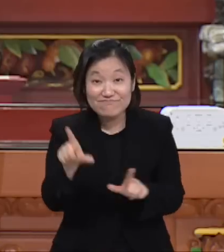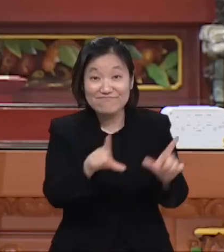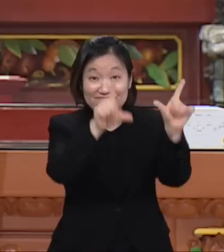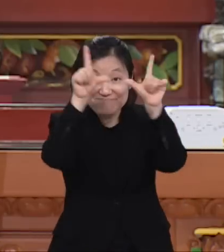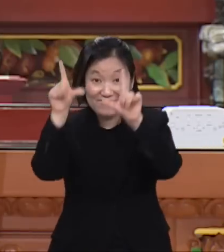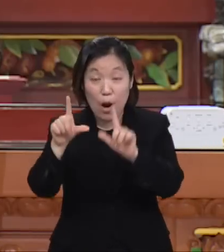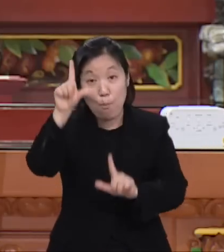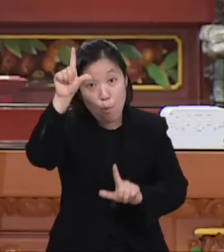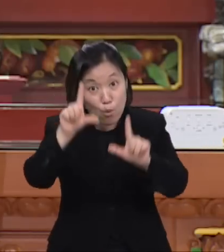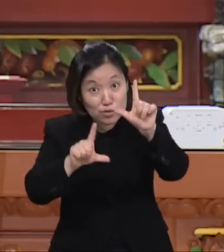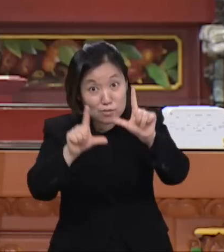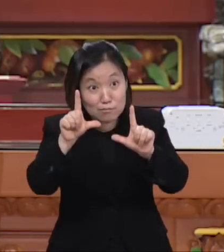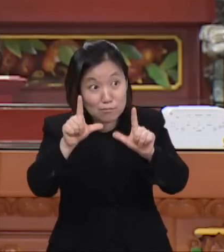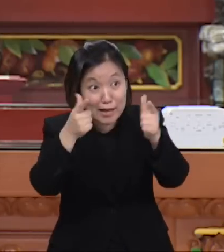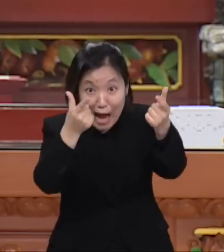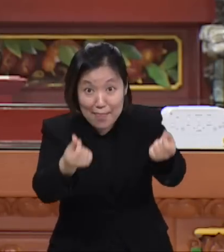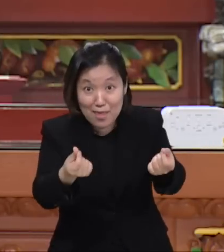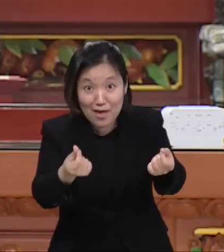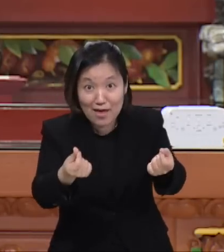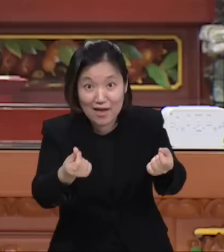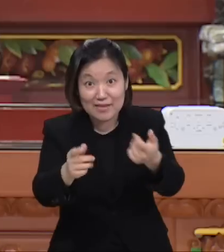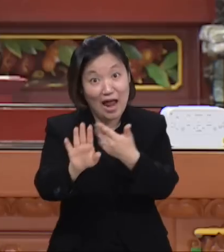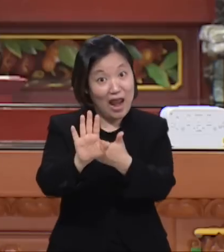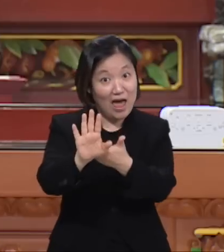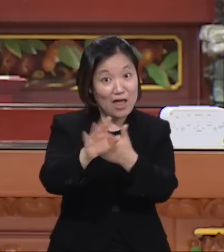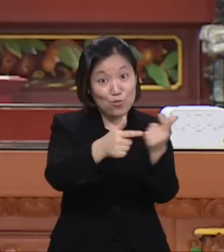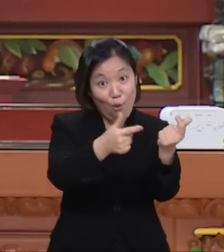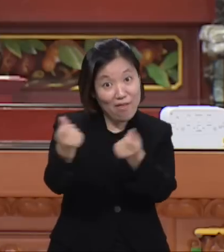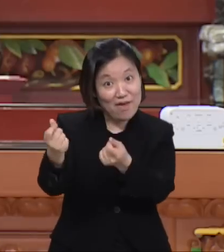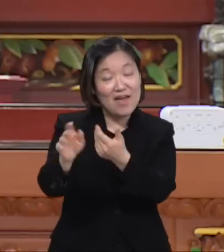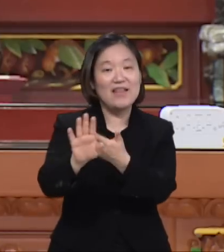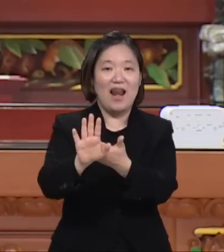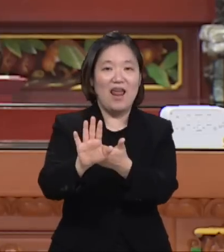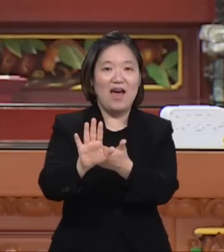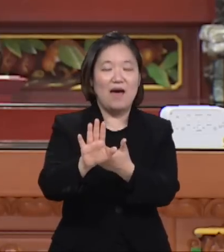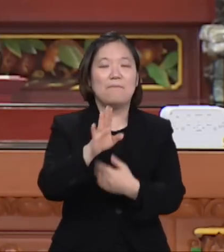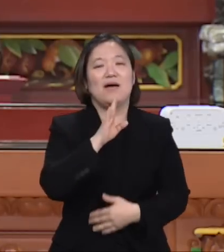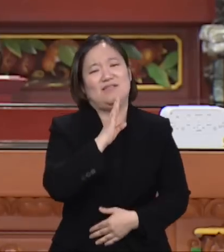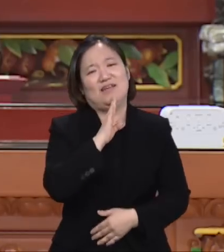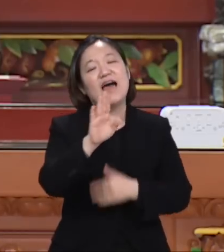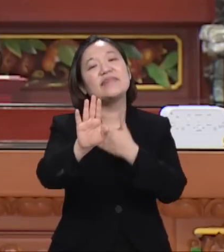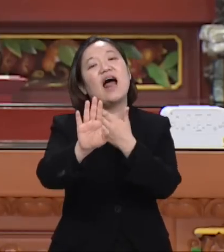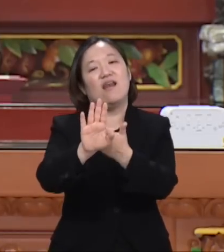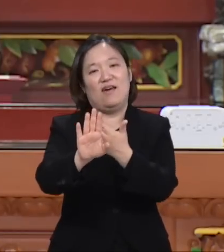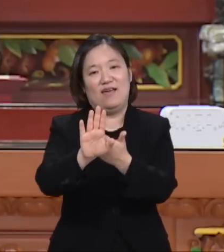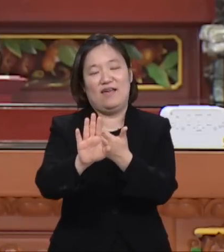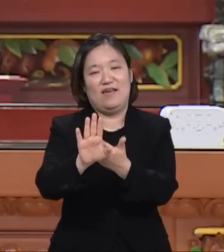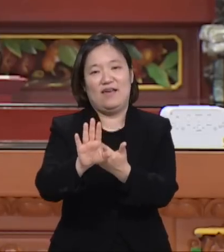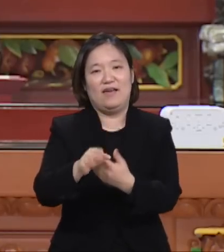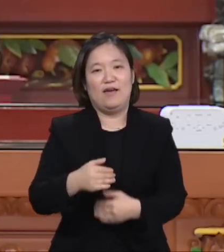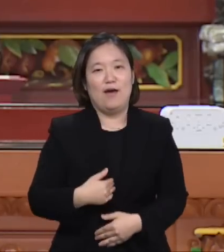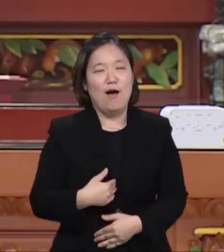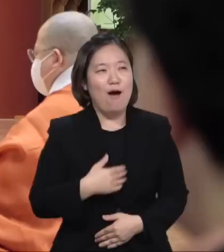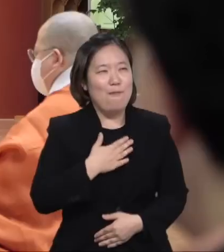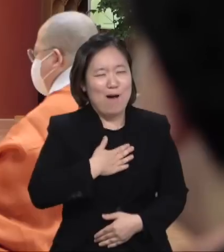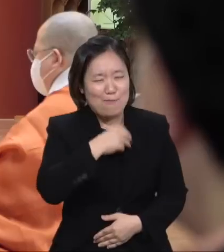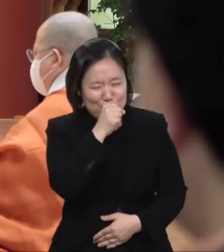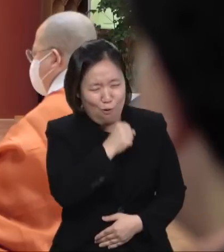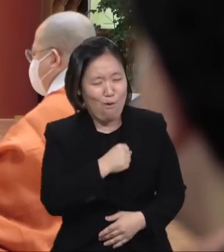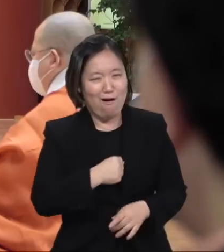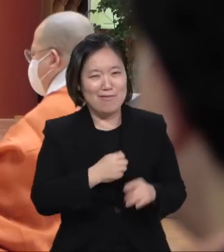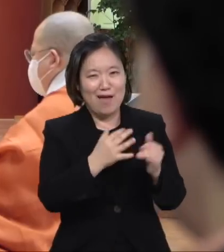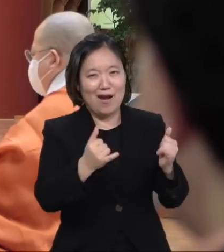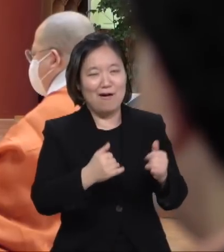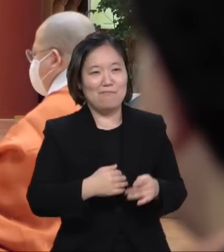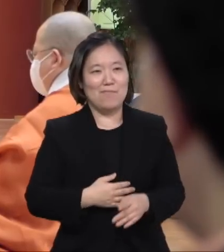저마다 똑같아요 달라요 다 다르잖아요 착한 중생도 있고 못된 중생도